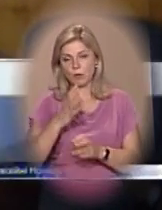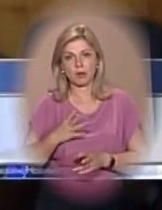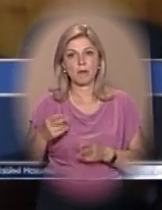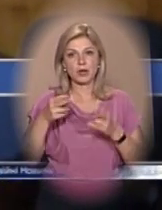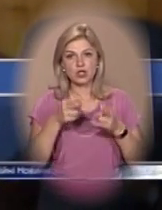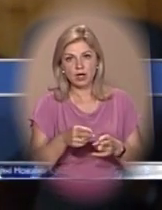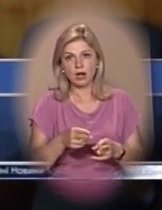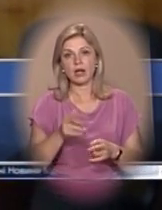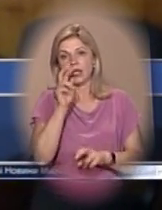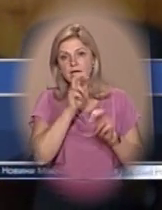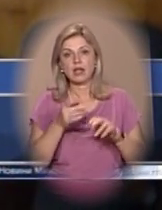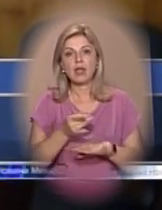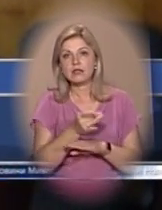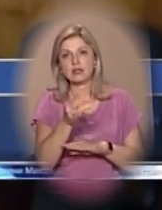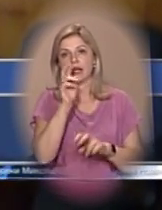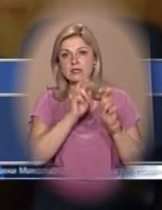шукали,